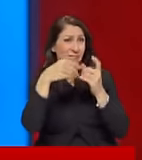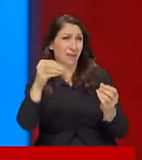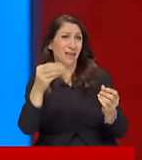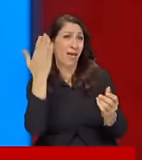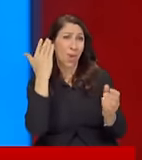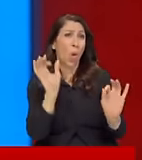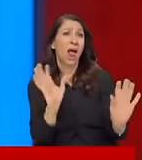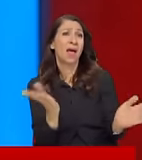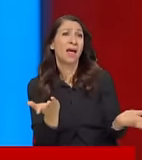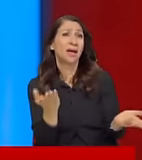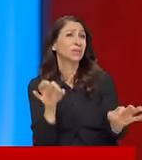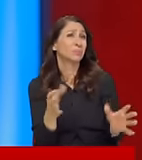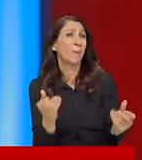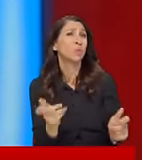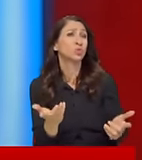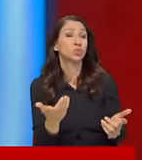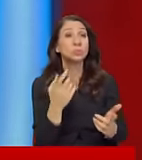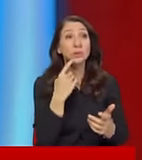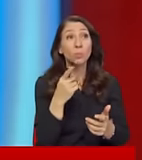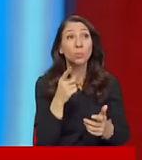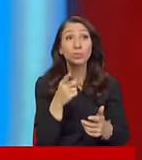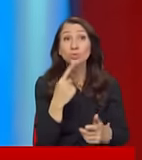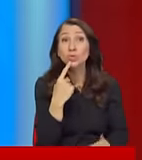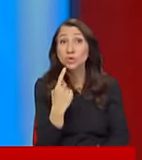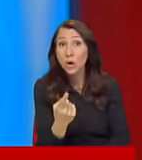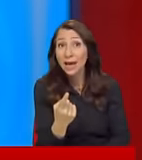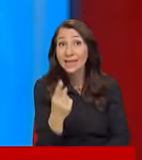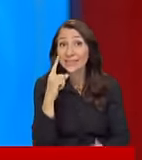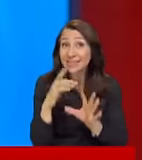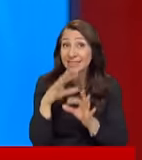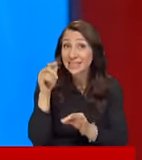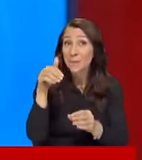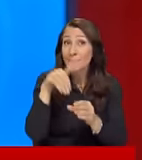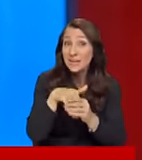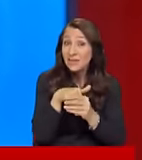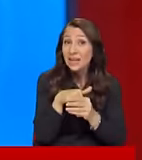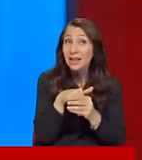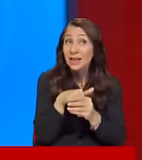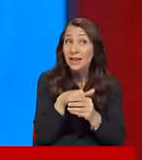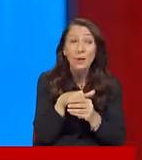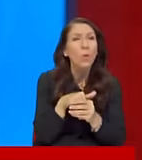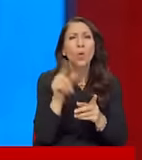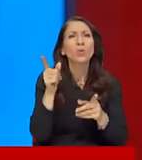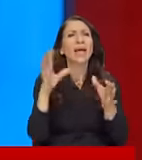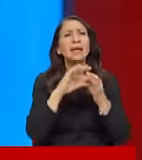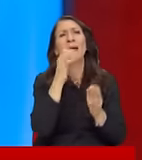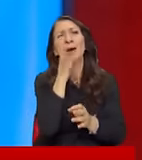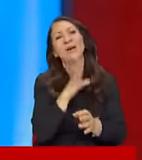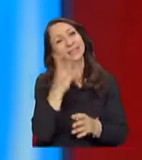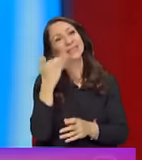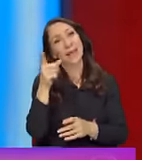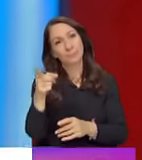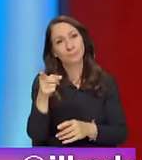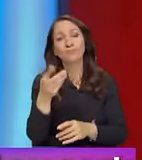eskiden öyle yapılıyordu diye. Peki bunu söyleyen kişi milletvekili Onunla ilgili bir haber var.